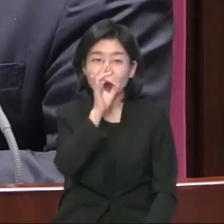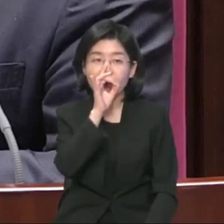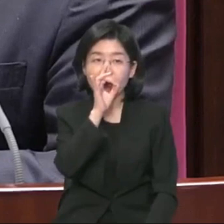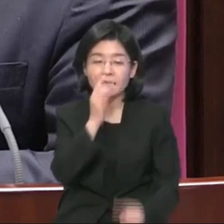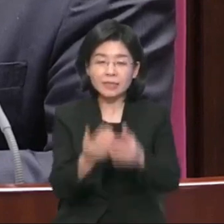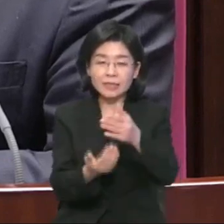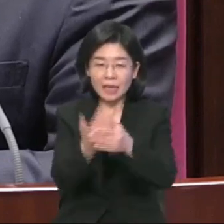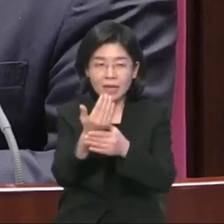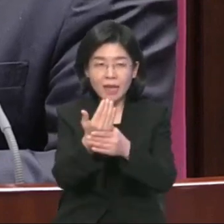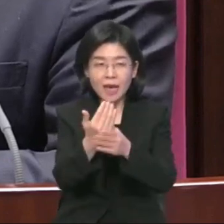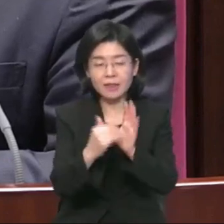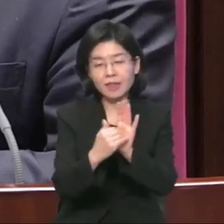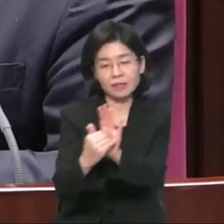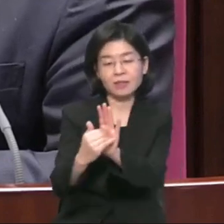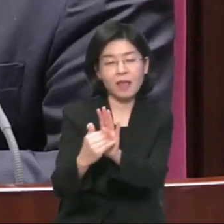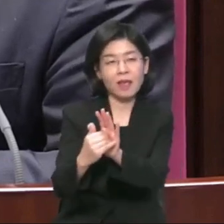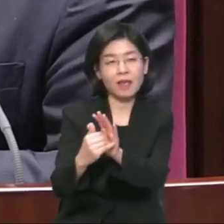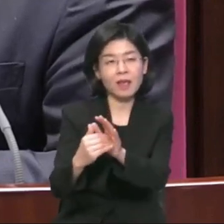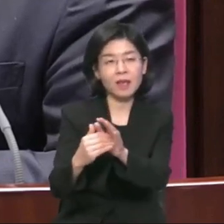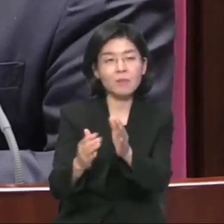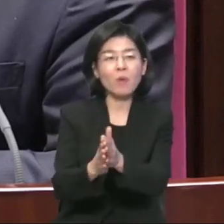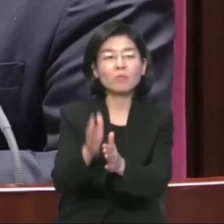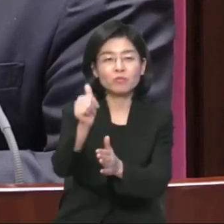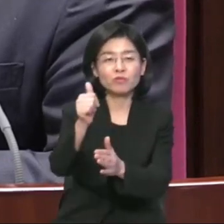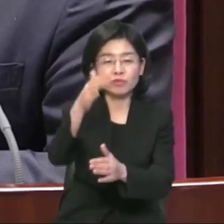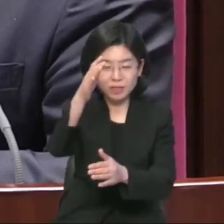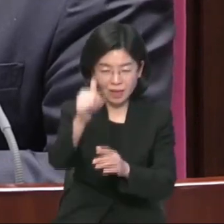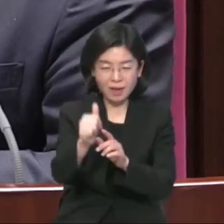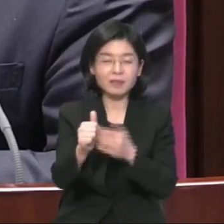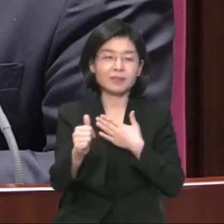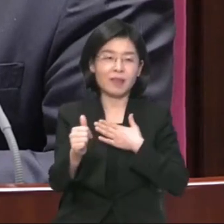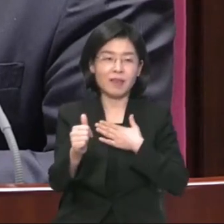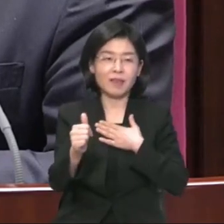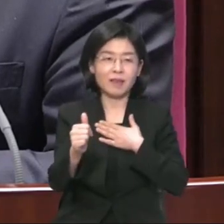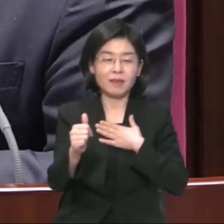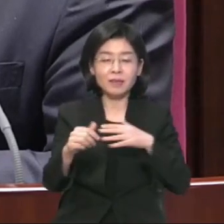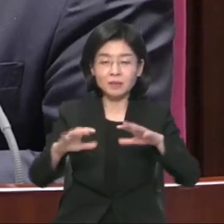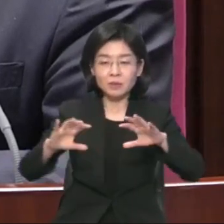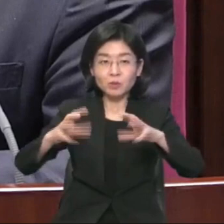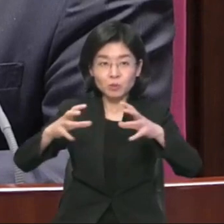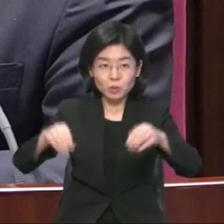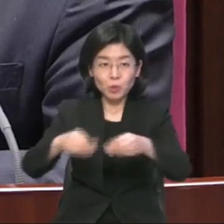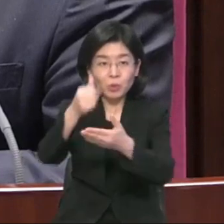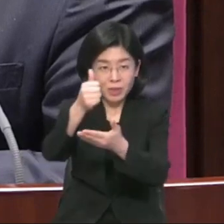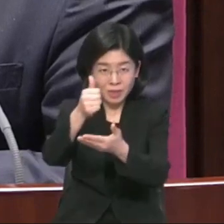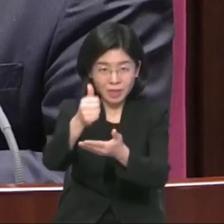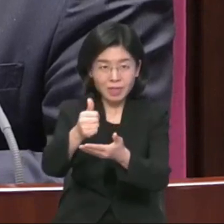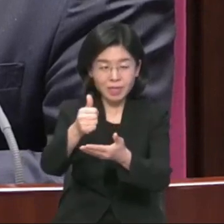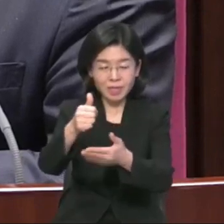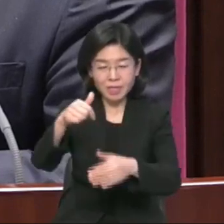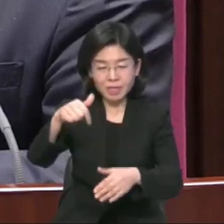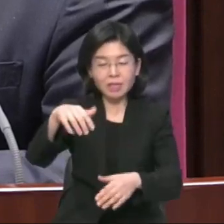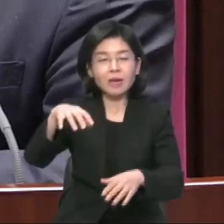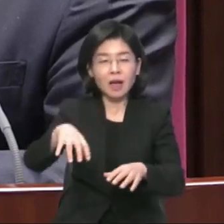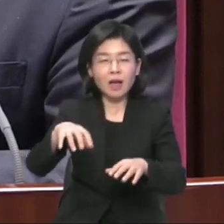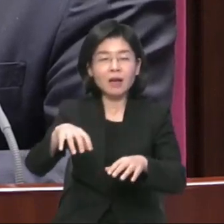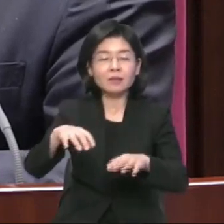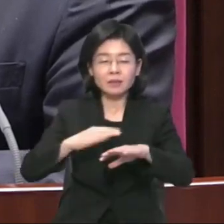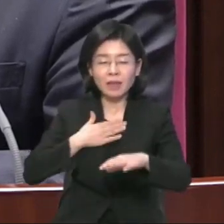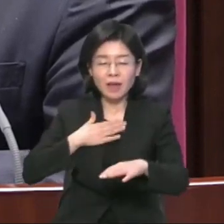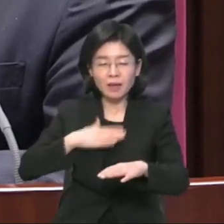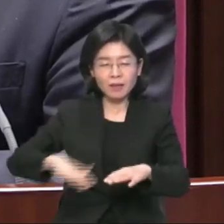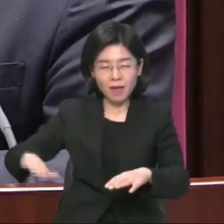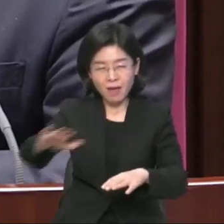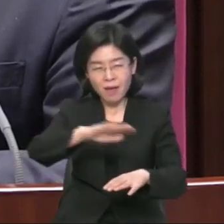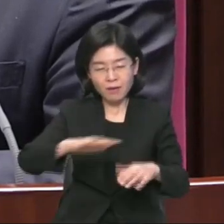중앙재난안전대책본부 본부장 역할을 하고 있지 않습니까? 예. 그래서 현행 법에 총리가 전체 내각을